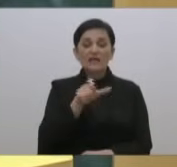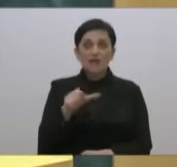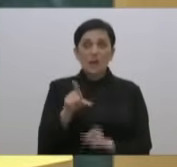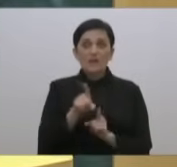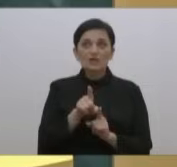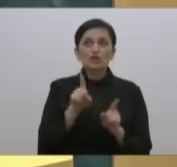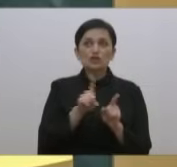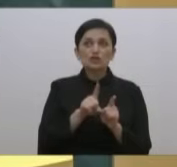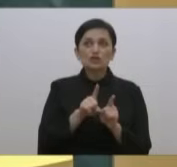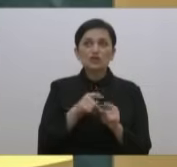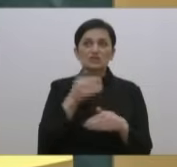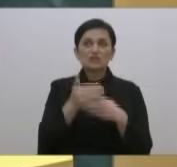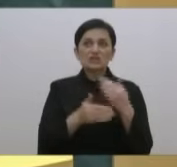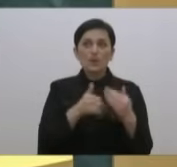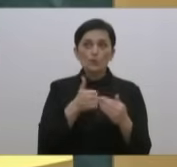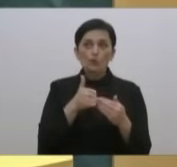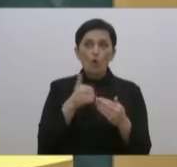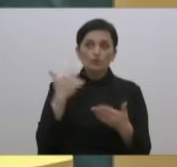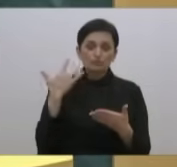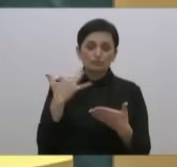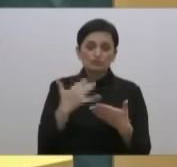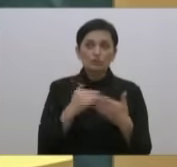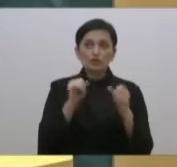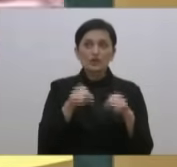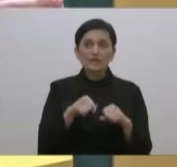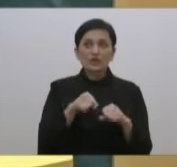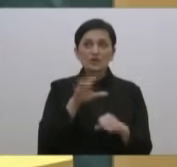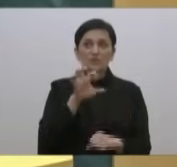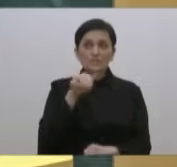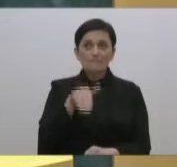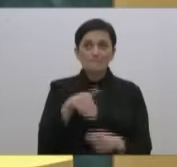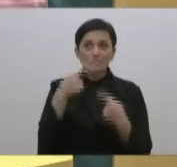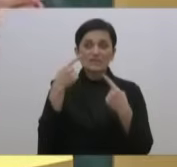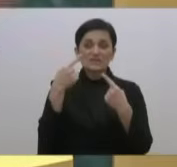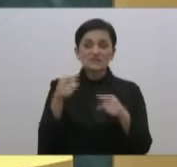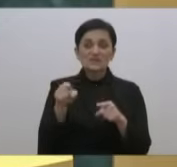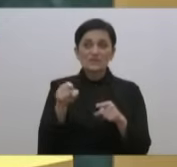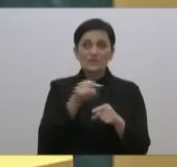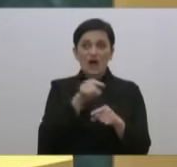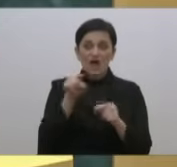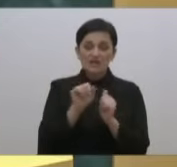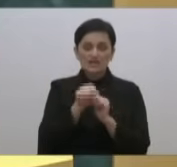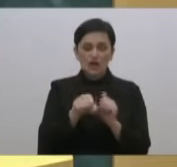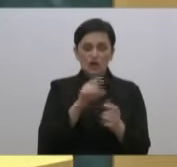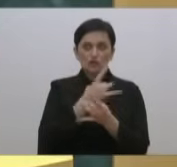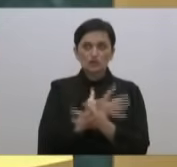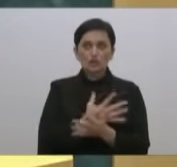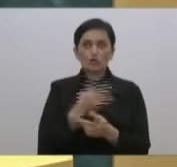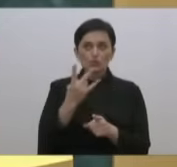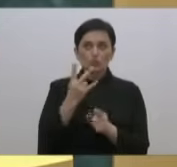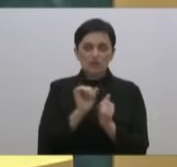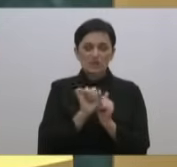ადამიანსაც ისეთივე წარმატებით, როგორც აქამდე რაღაცნაირად შევძლეთ, რომ nachevar milions სხვას დანარჩენს, დაეძლია სიღარიბე, მასაც